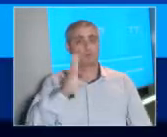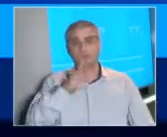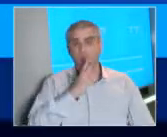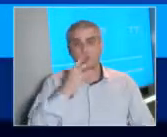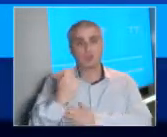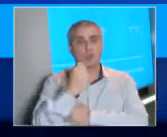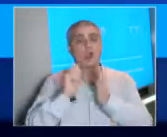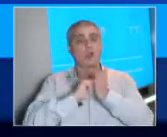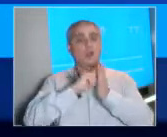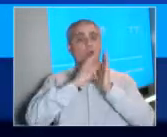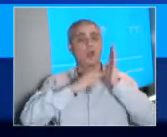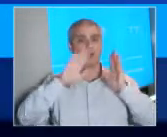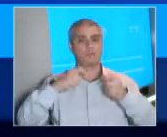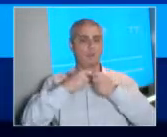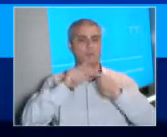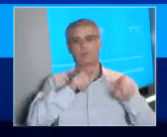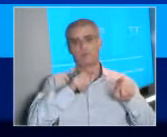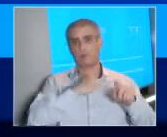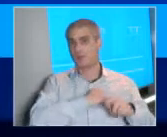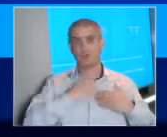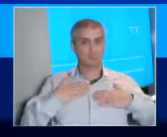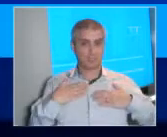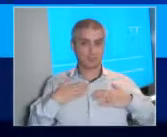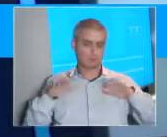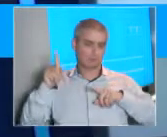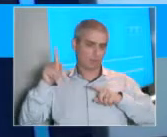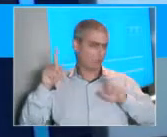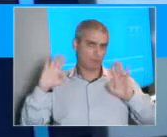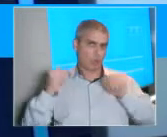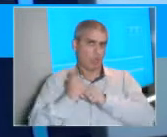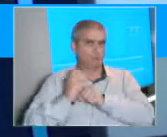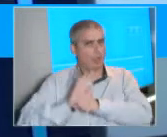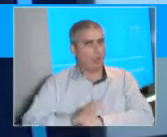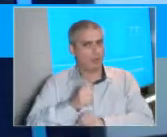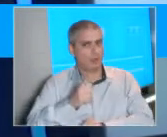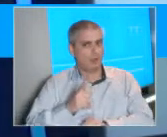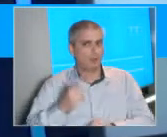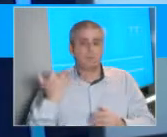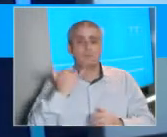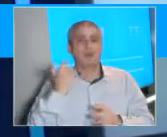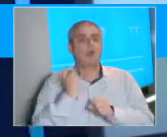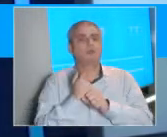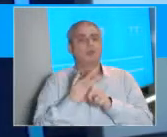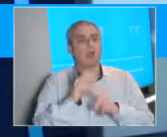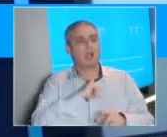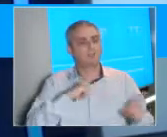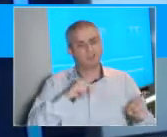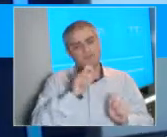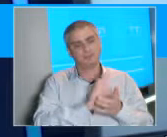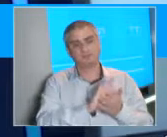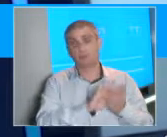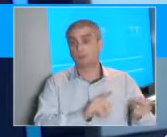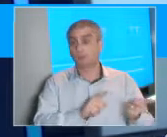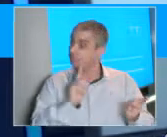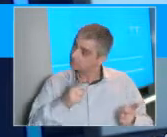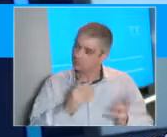הרבה יותר כוח כמחוקק, גם על הגופים האלה. לצערי, הממשלה בעניין הזה לא מפעילה את הכוח שלה. היא בדרך כלל מפעילה את זה על העצמאים ועל האזרח הפשוט.